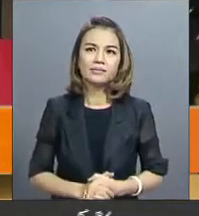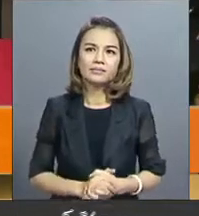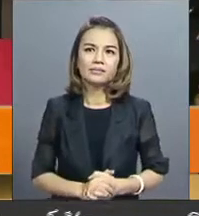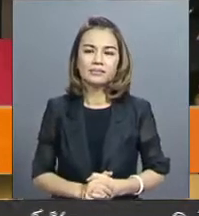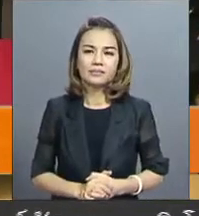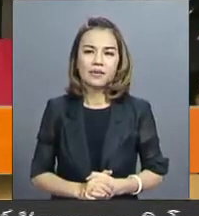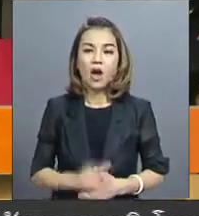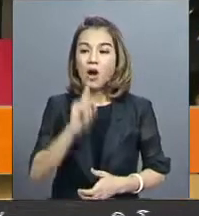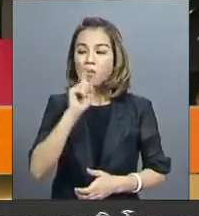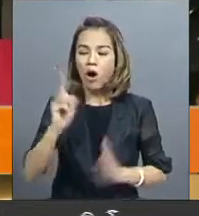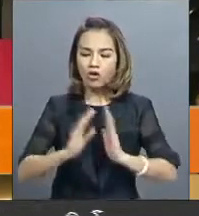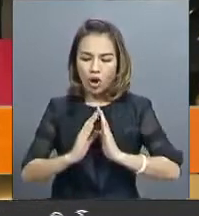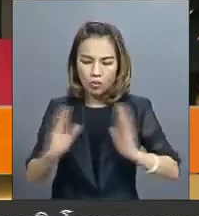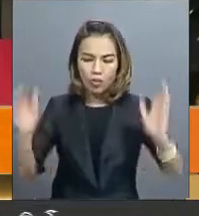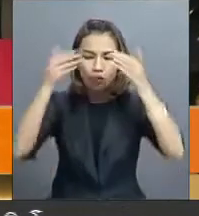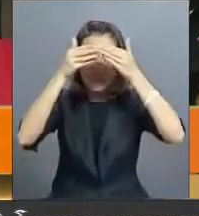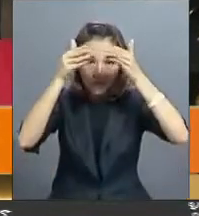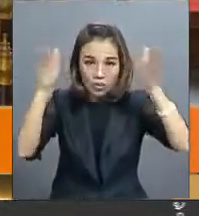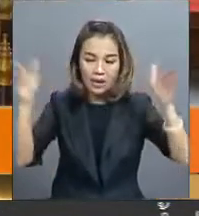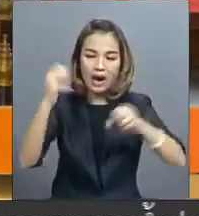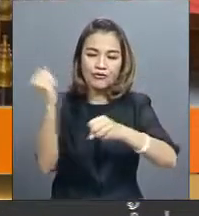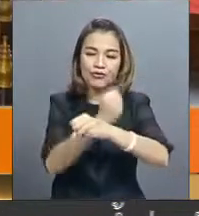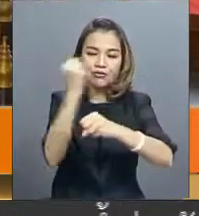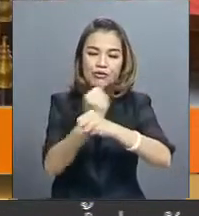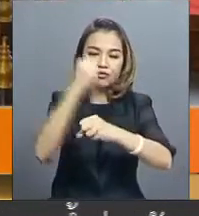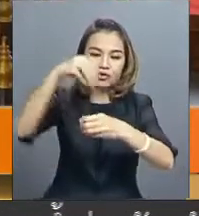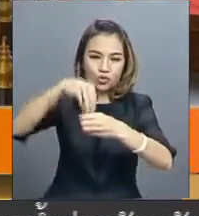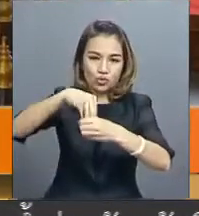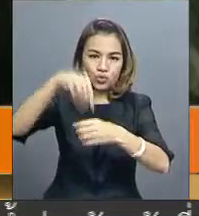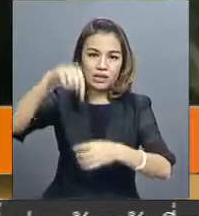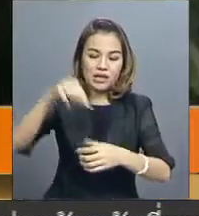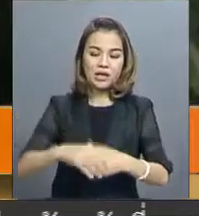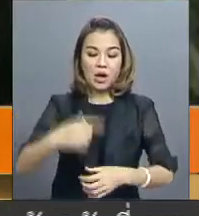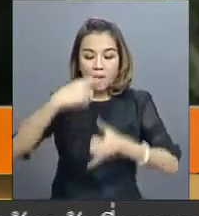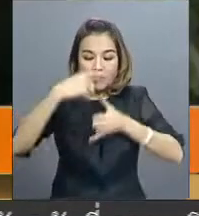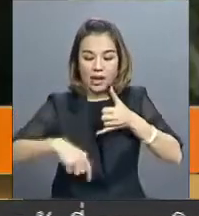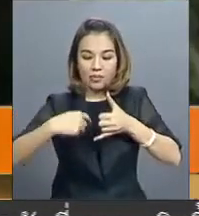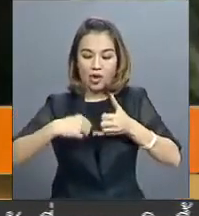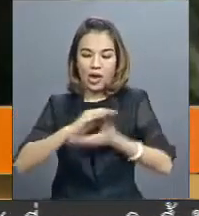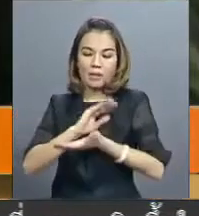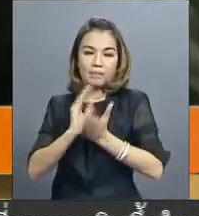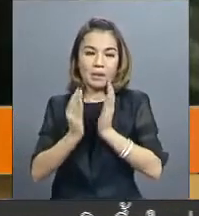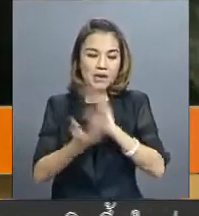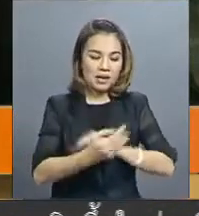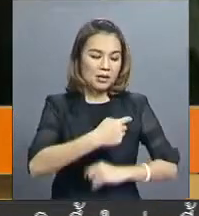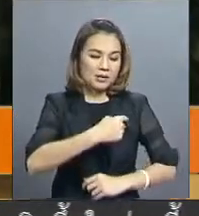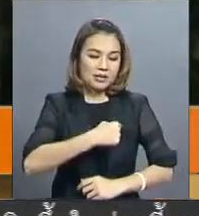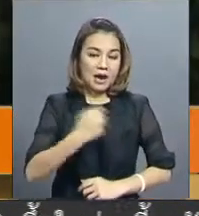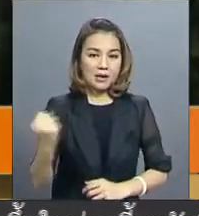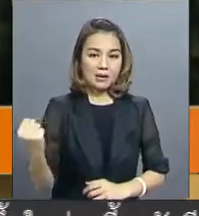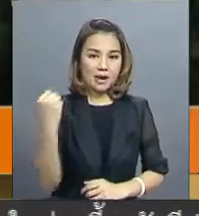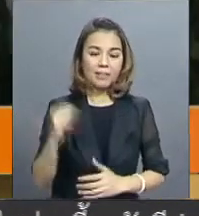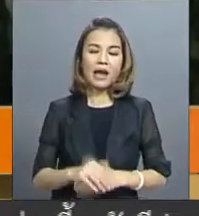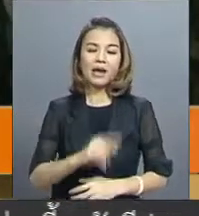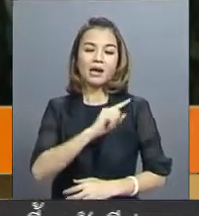าวขอบคุณทุกประสบการณ์จากการฝึกในบ้านหลังที่2แห่งนี้จนได้เปลี่ยนแปลงตัวเองให้เป็นลูกผู้ชายที่เข้มแข็งและรับผิดชอบต่อส่วน